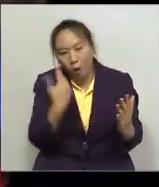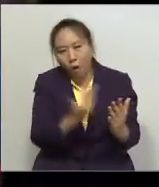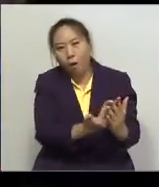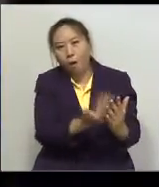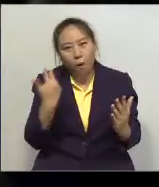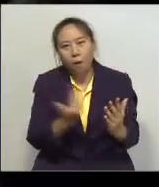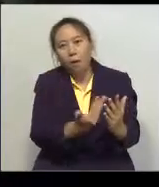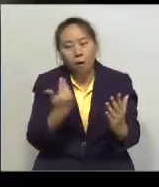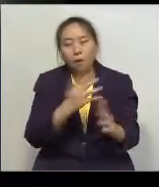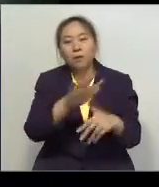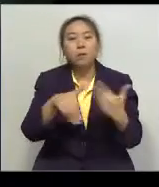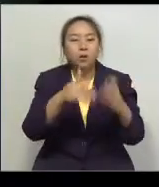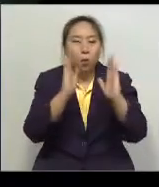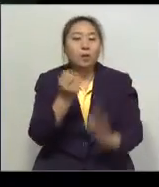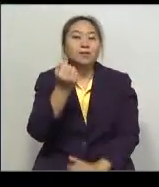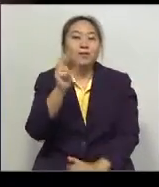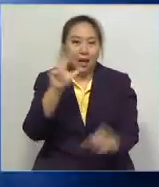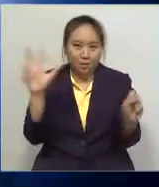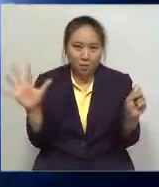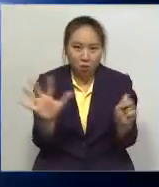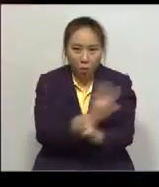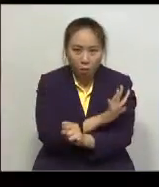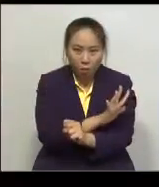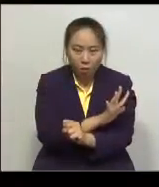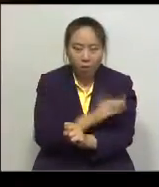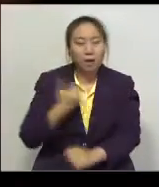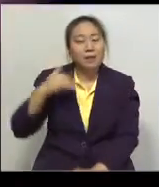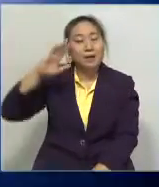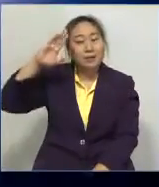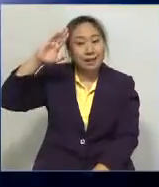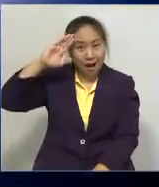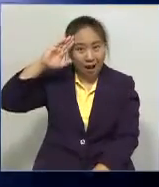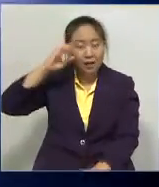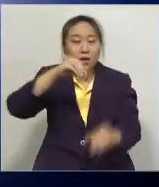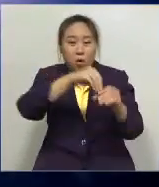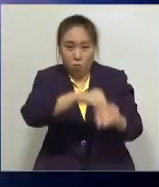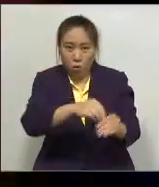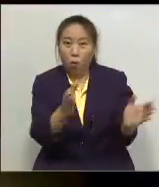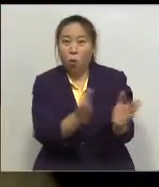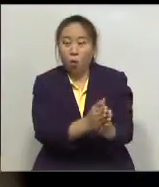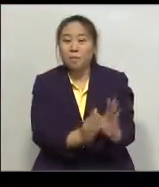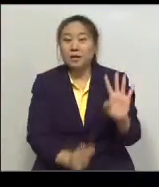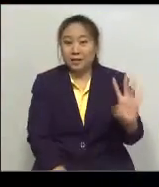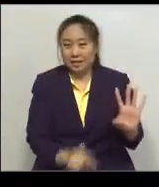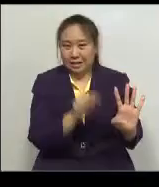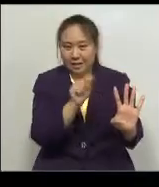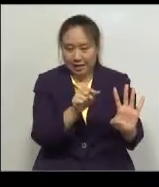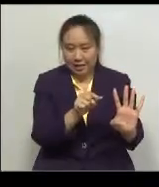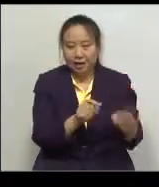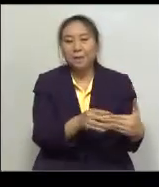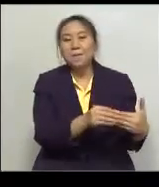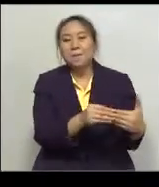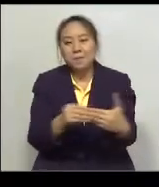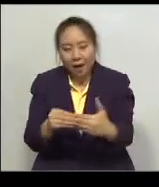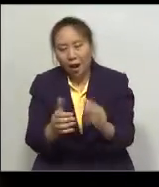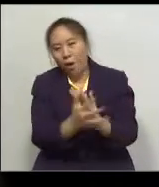ะครับทั้ง13ชีวิตนะครับรวมทั้งหน่วยซีลที่ไปอยู่กับน้องๆอีก4คนกลับมาอย่างที่พวกเ